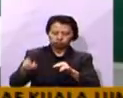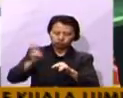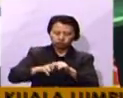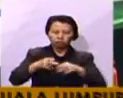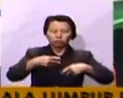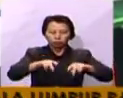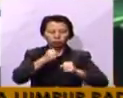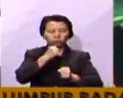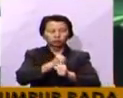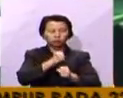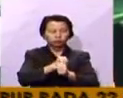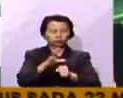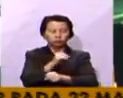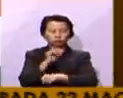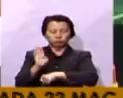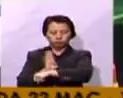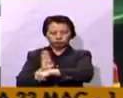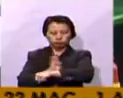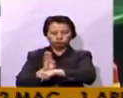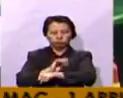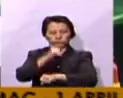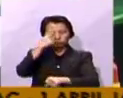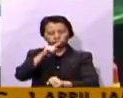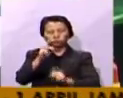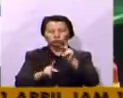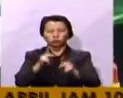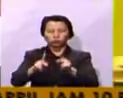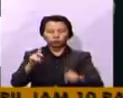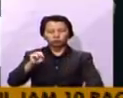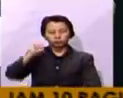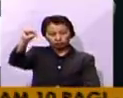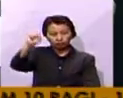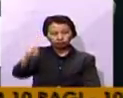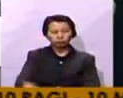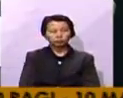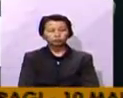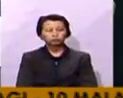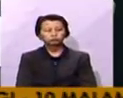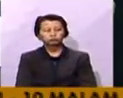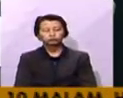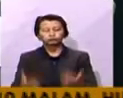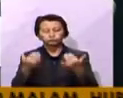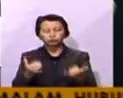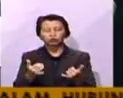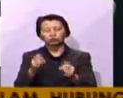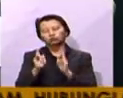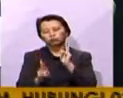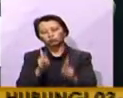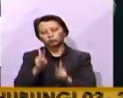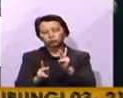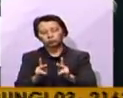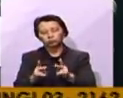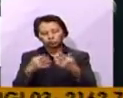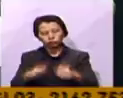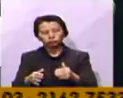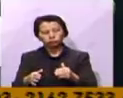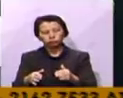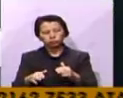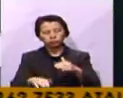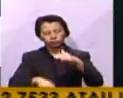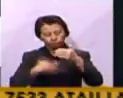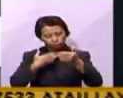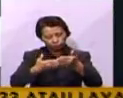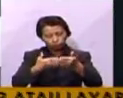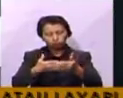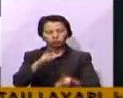peluang pekerjaan dan perniagaan kepada penduduk. Bahawa sekarang ini penumpang kita telah hampir mencecah